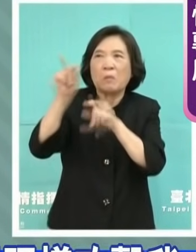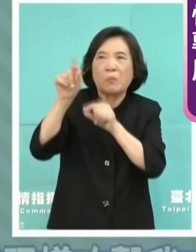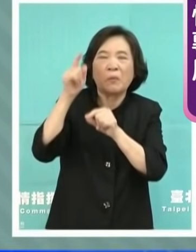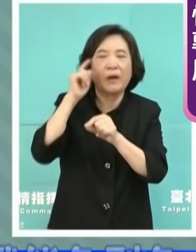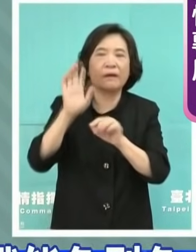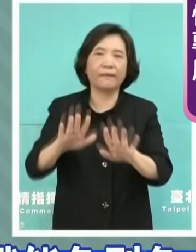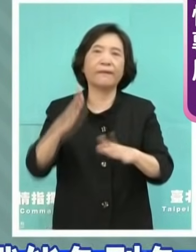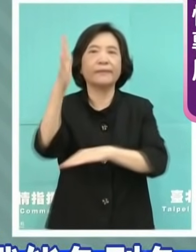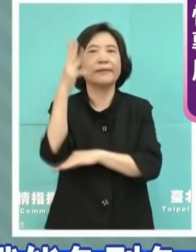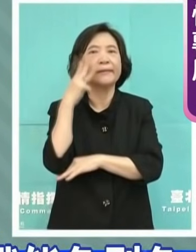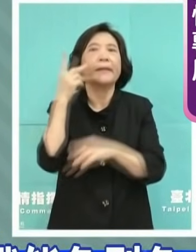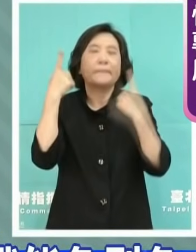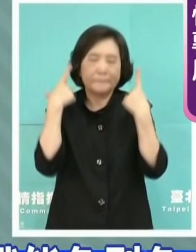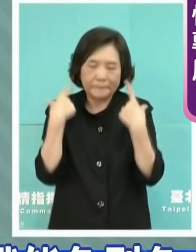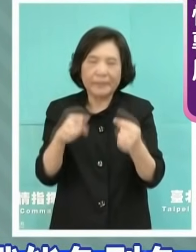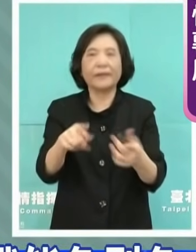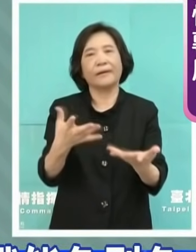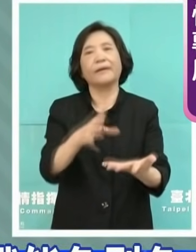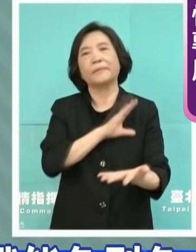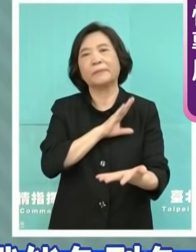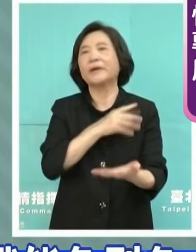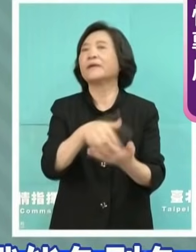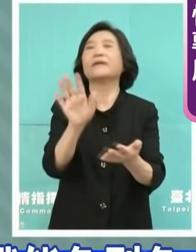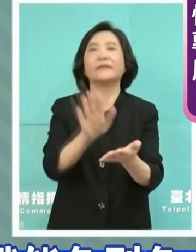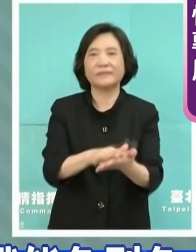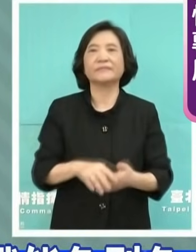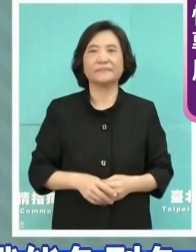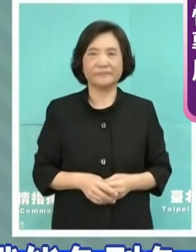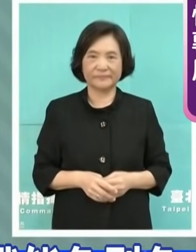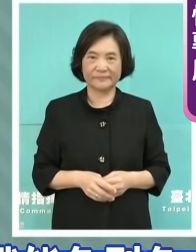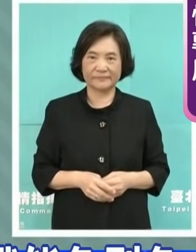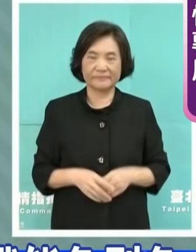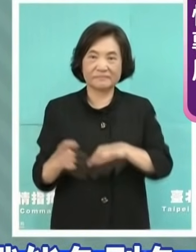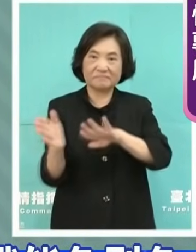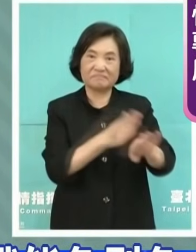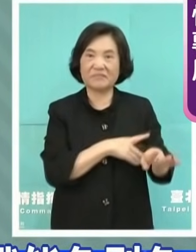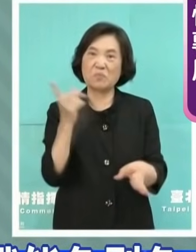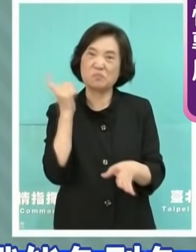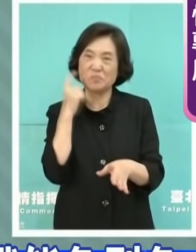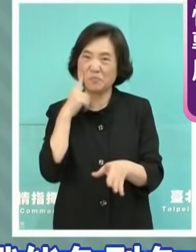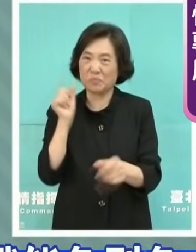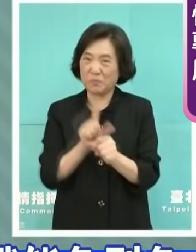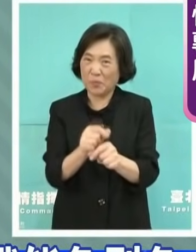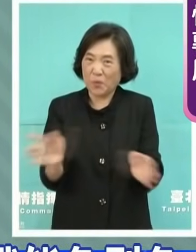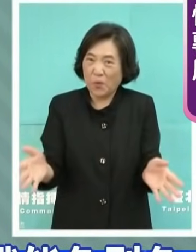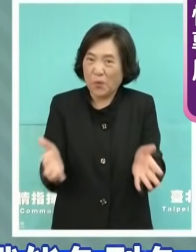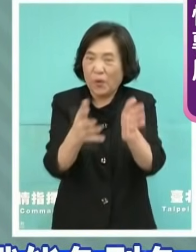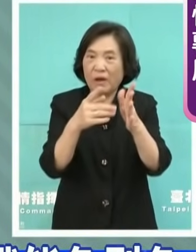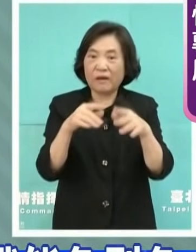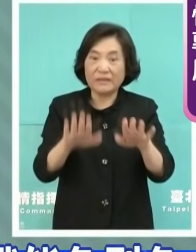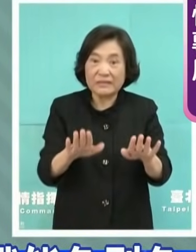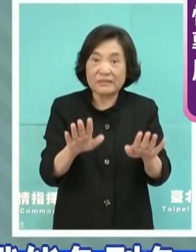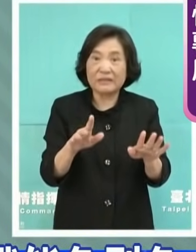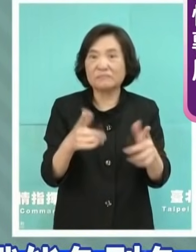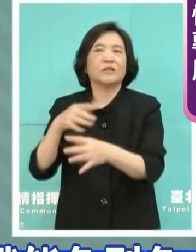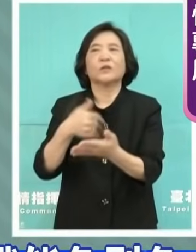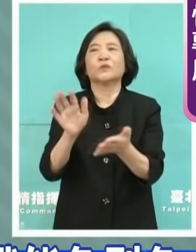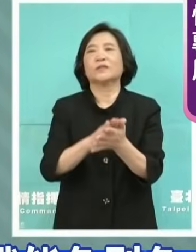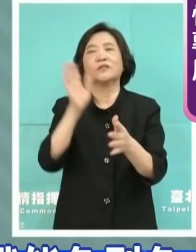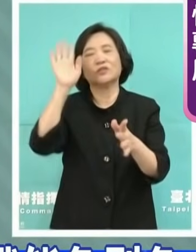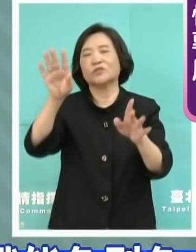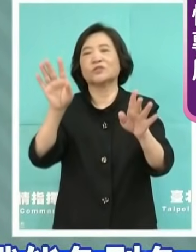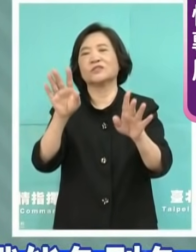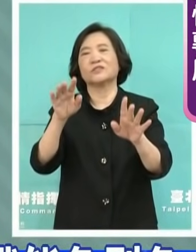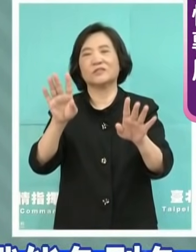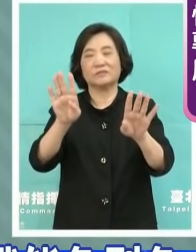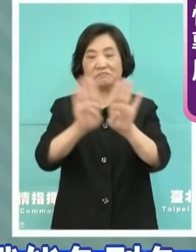政治的现况嘛哦，所以就算了。那至于说认知作战呢，这也不是现在才有，早就在打了。所以是